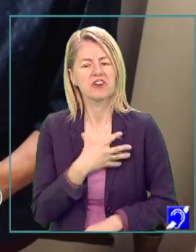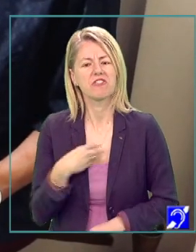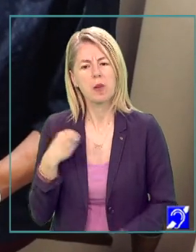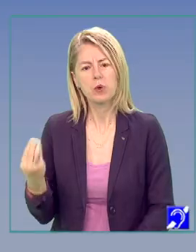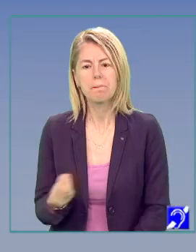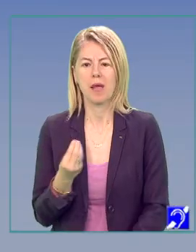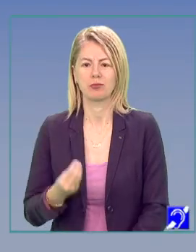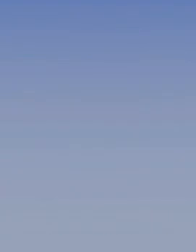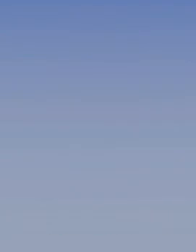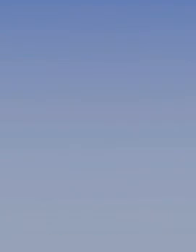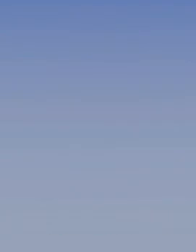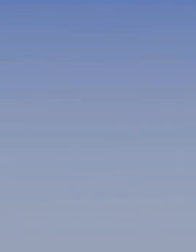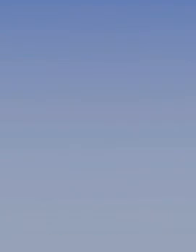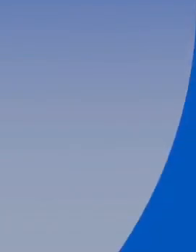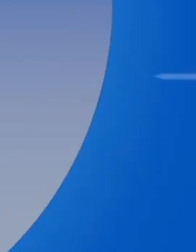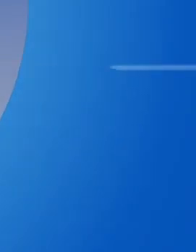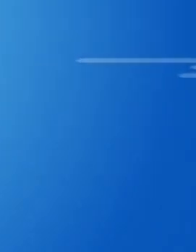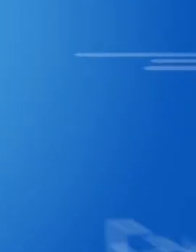bune.